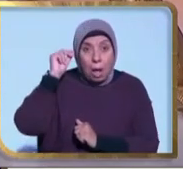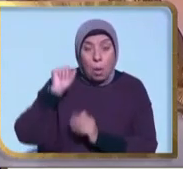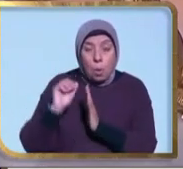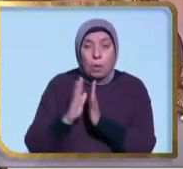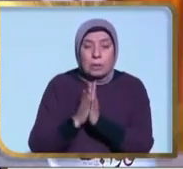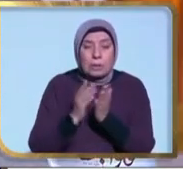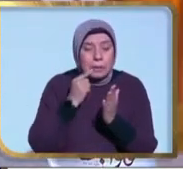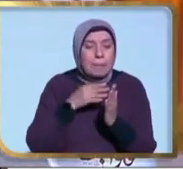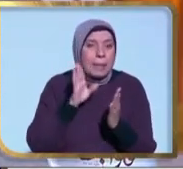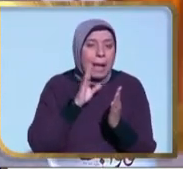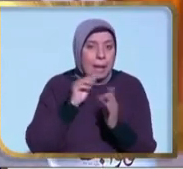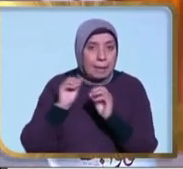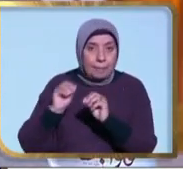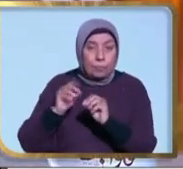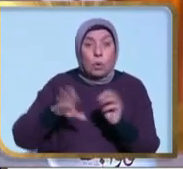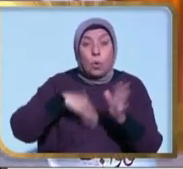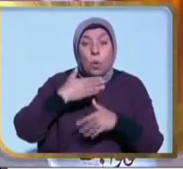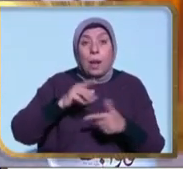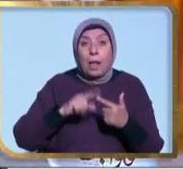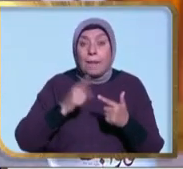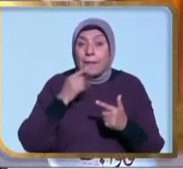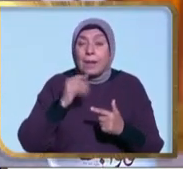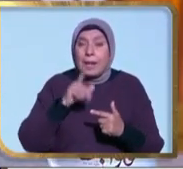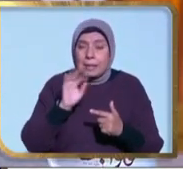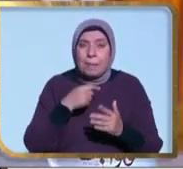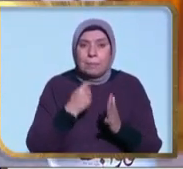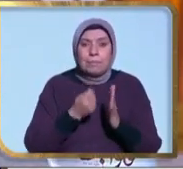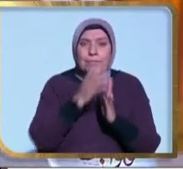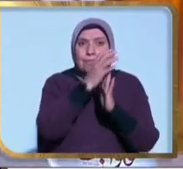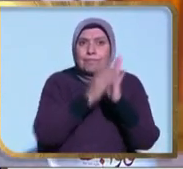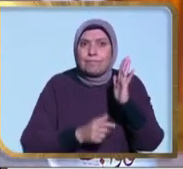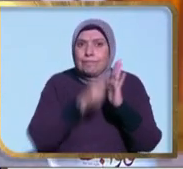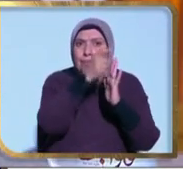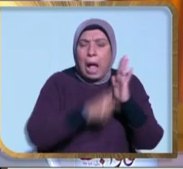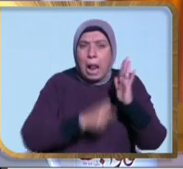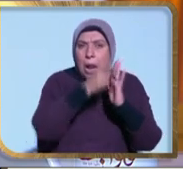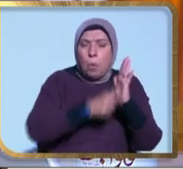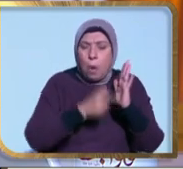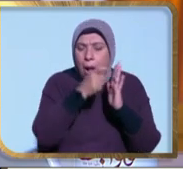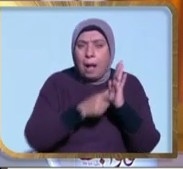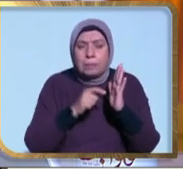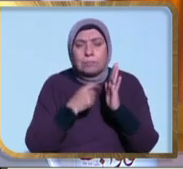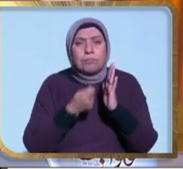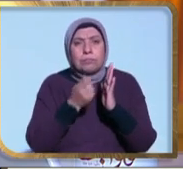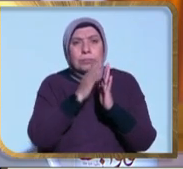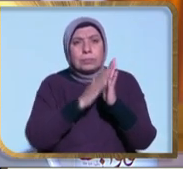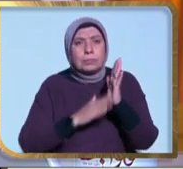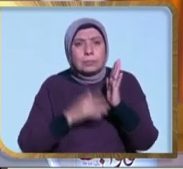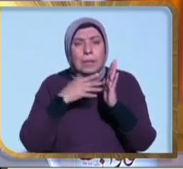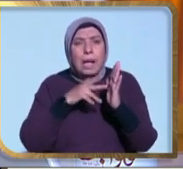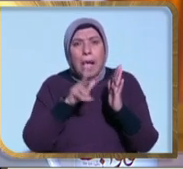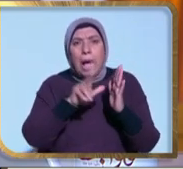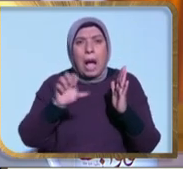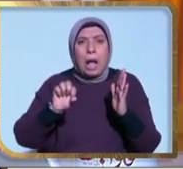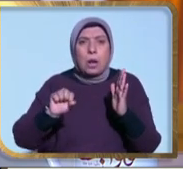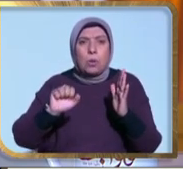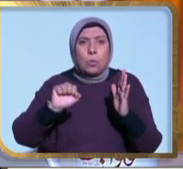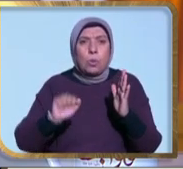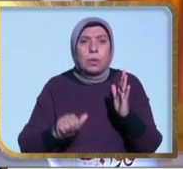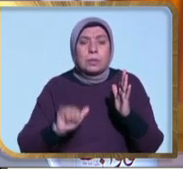بني اسرائيل امر الله تعالى سيدنا موسى انه يتعبد الشهر